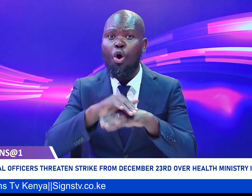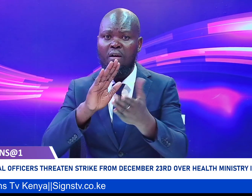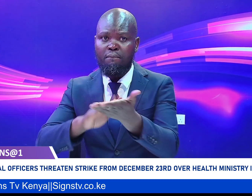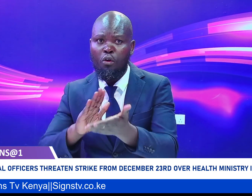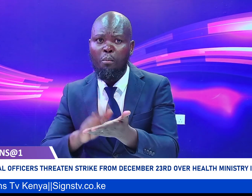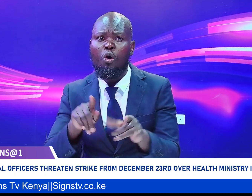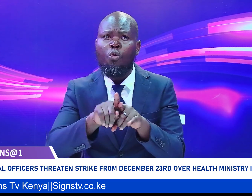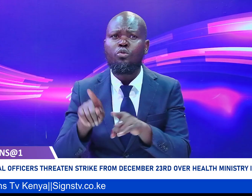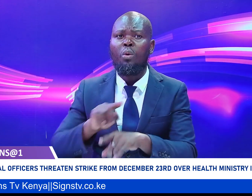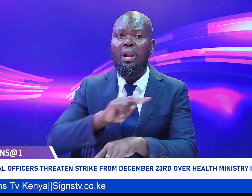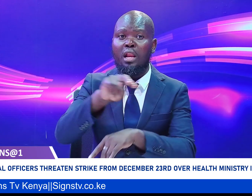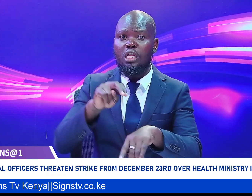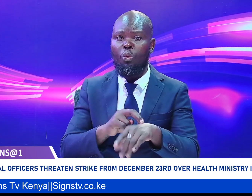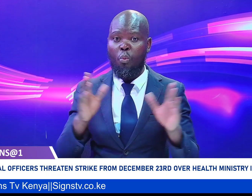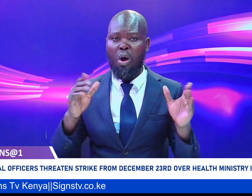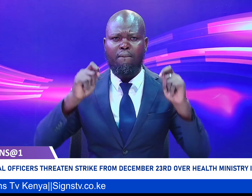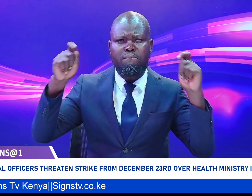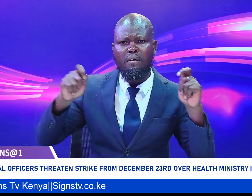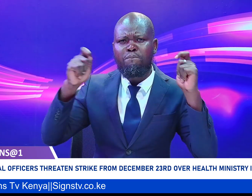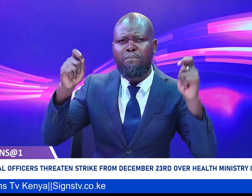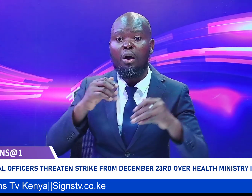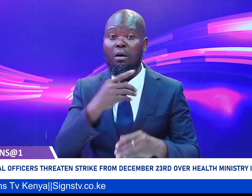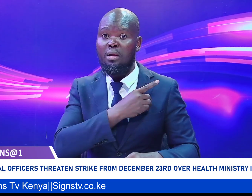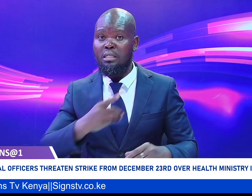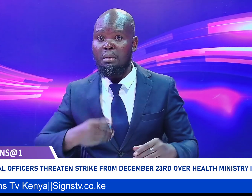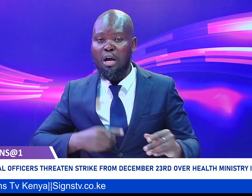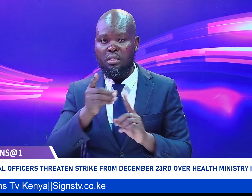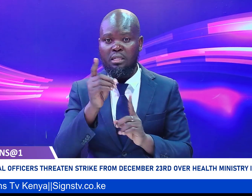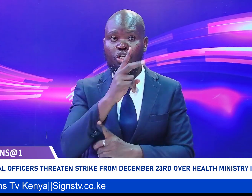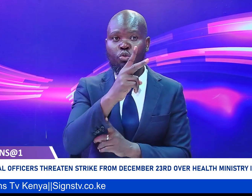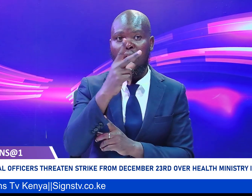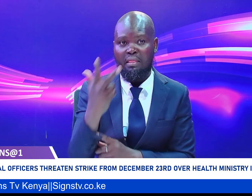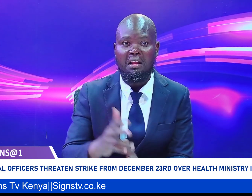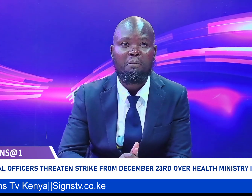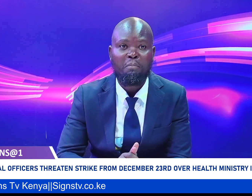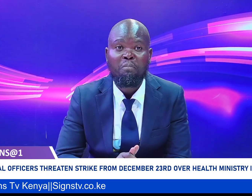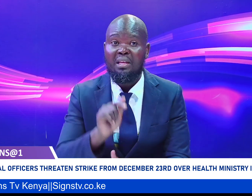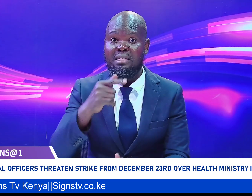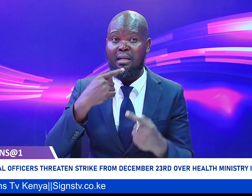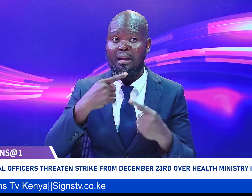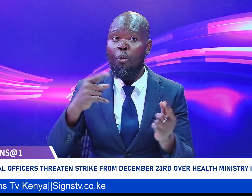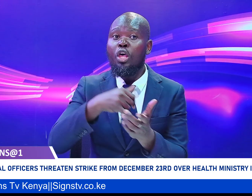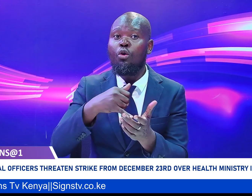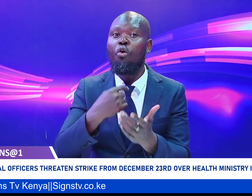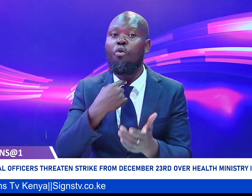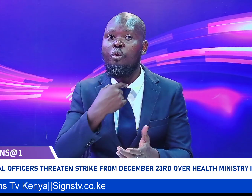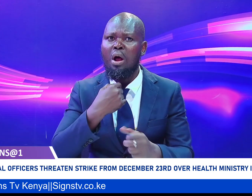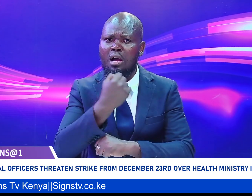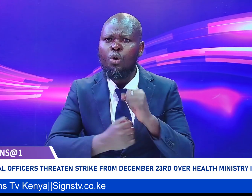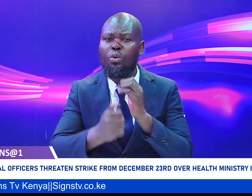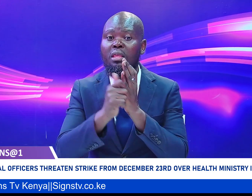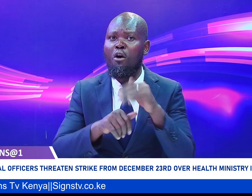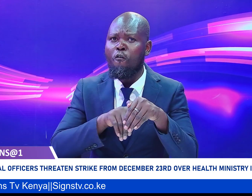commence a nationwide strike starting December 23rd. The union's